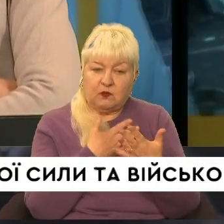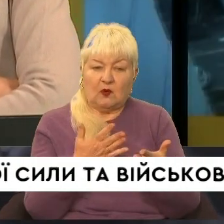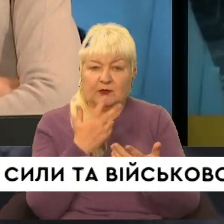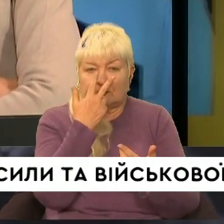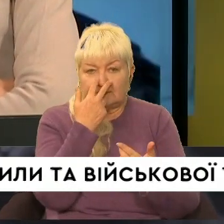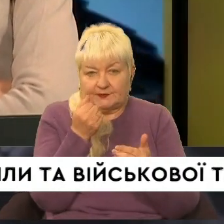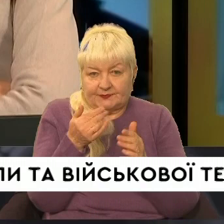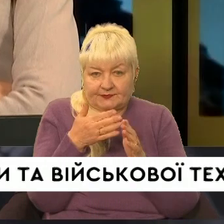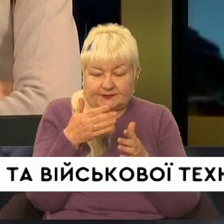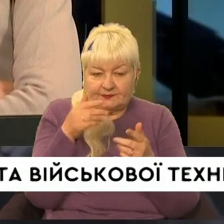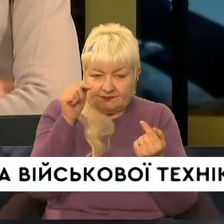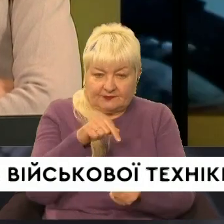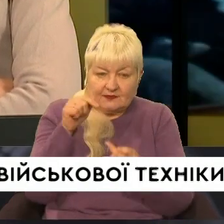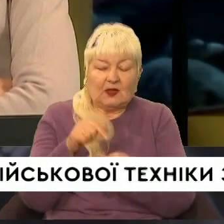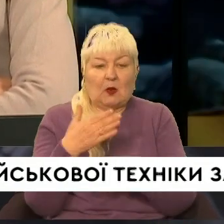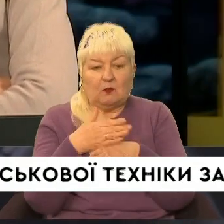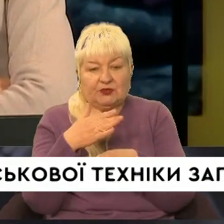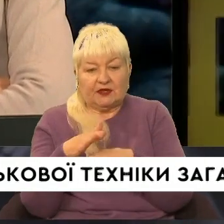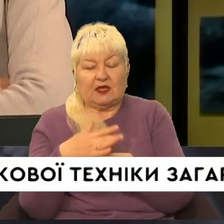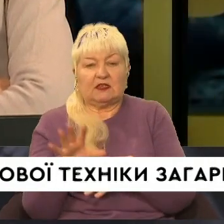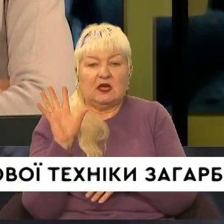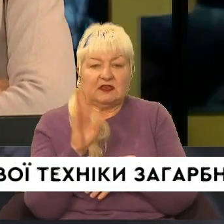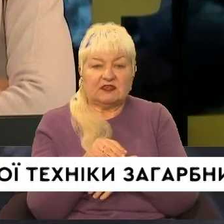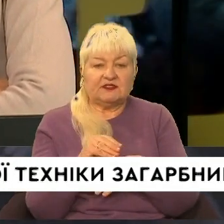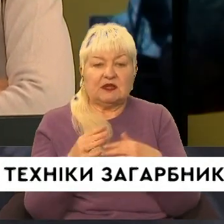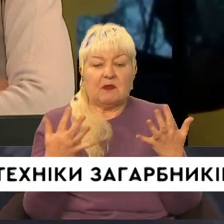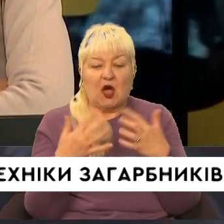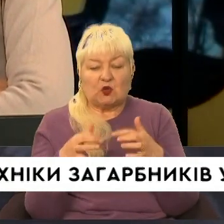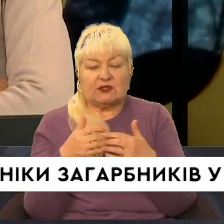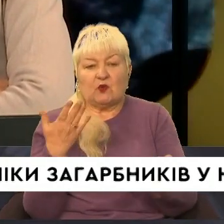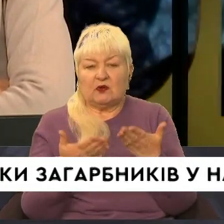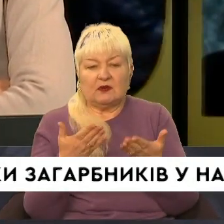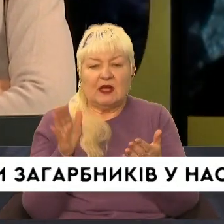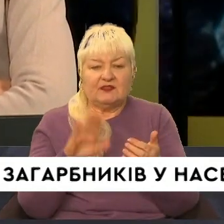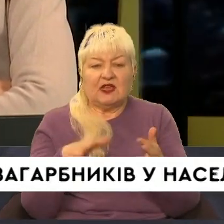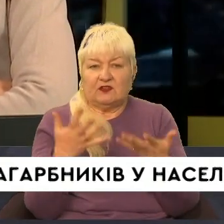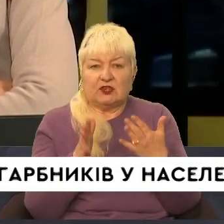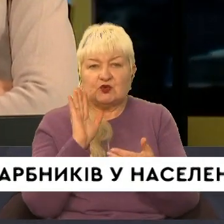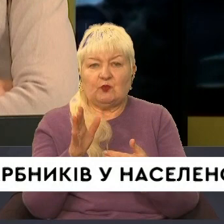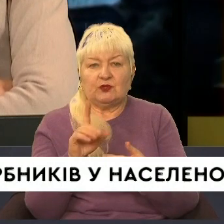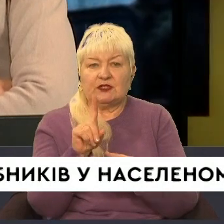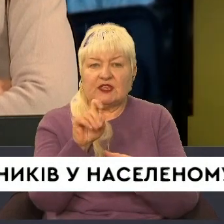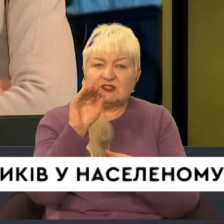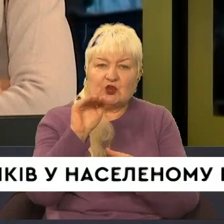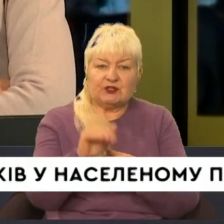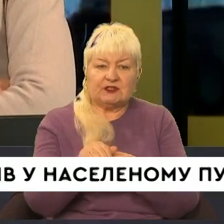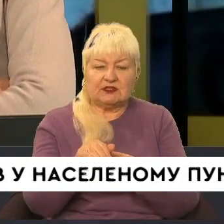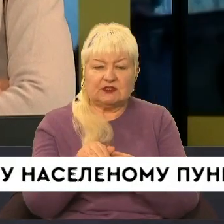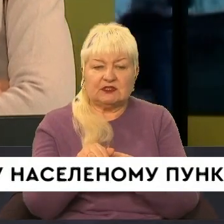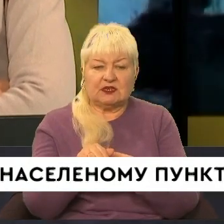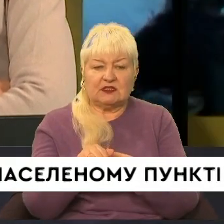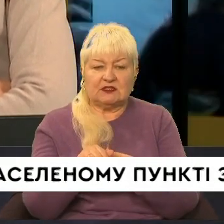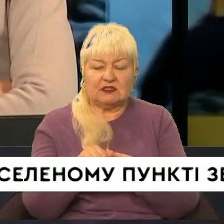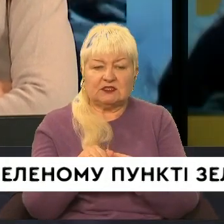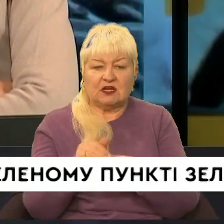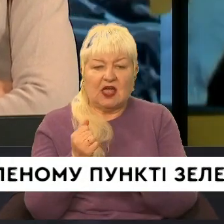адаптуємось потихеньку. В принципі, навіть за всіма розрахунками, навіть якщо у нас там буде на 100 тисяч тонн, на 100 тисяч цих генераторів